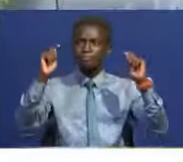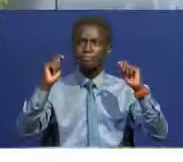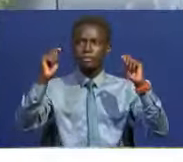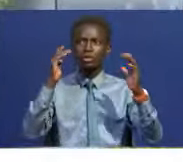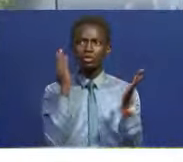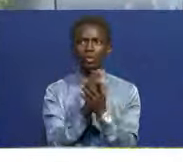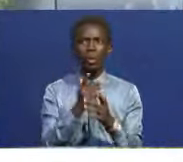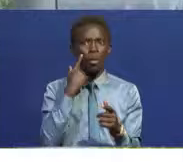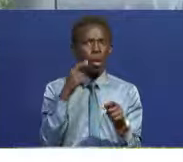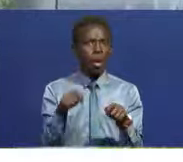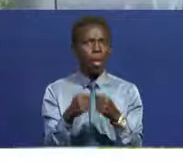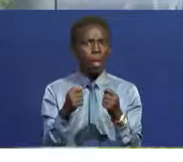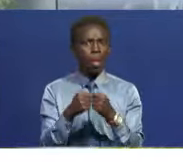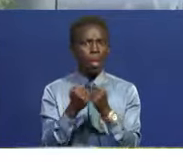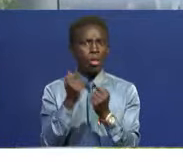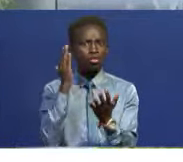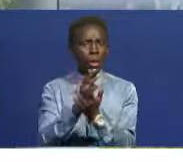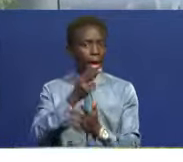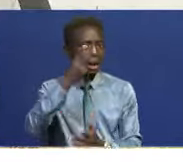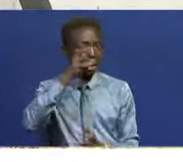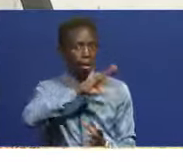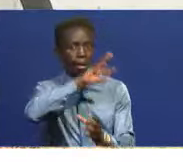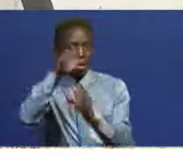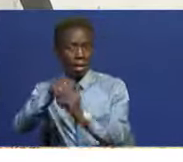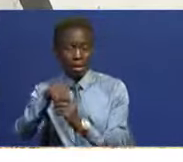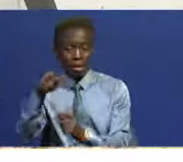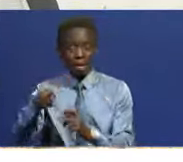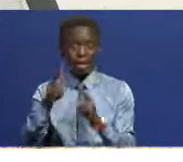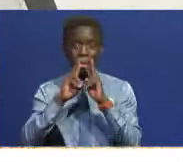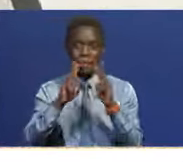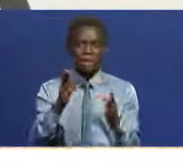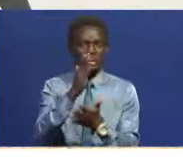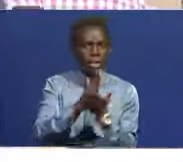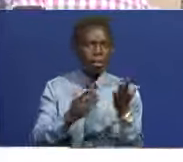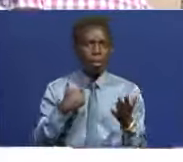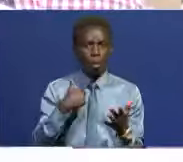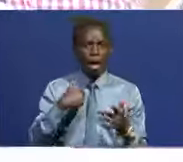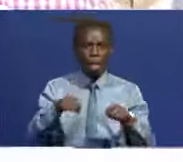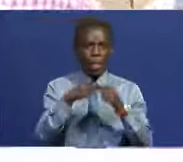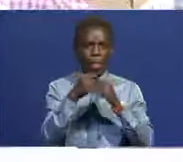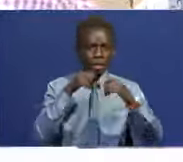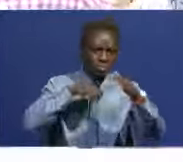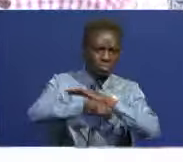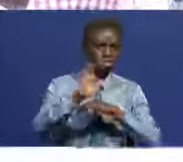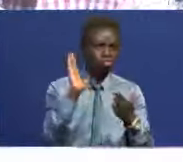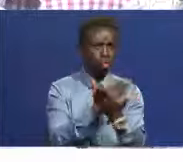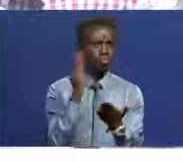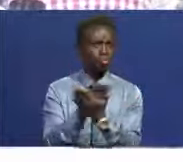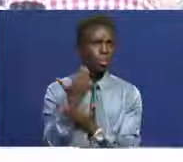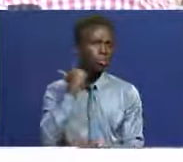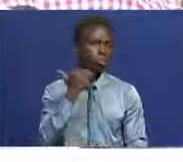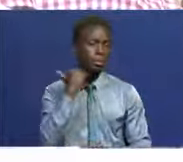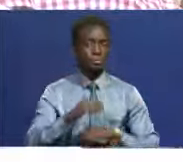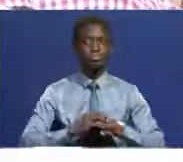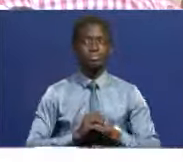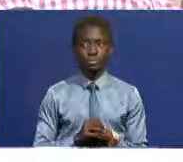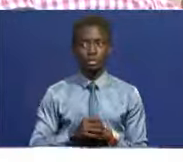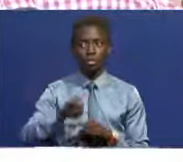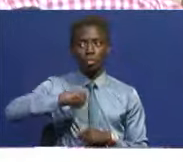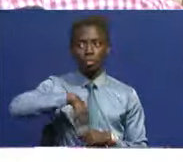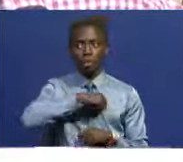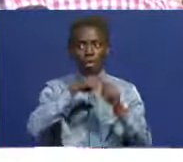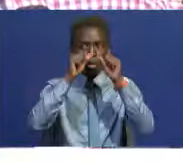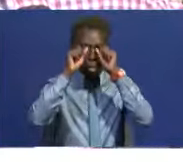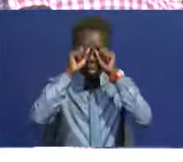wahalifu kujipenyeza kwenye maandamano ya amani kwa lengo la kupora na kuharibu mali. Tuligundua kwamba watu wanasiasa